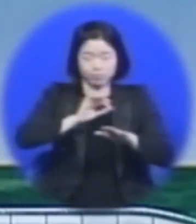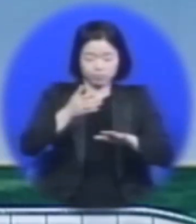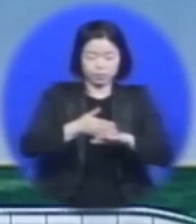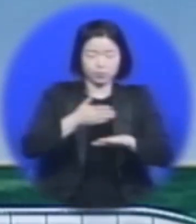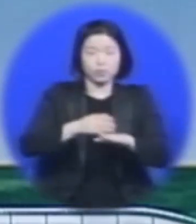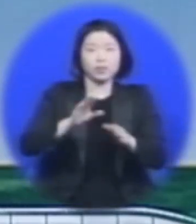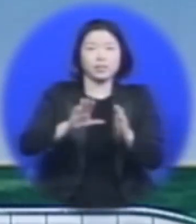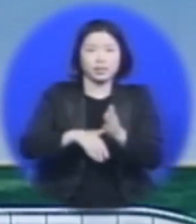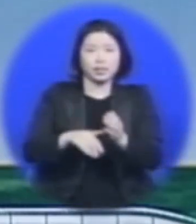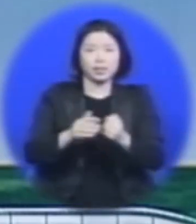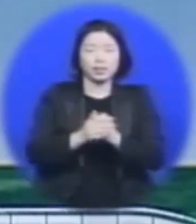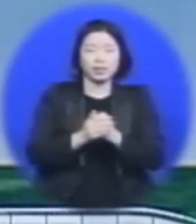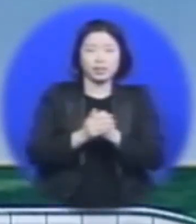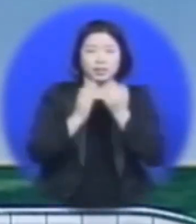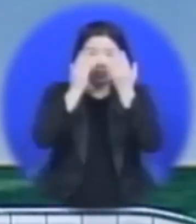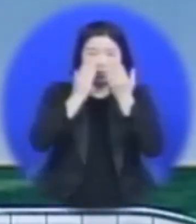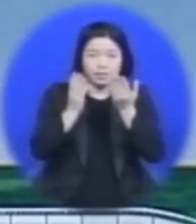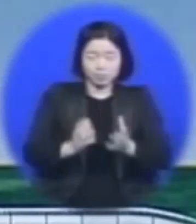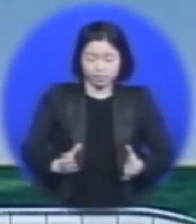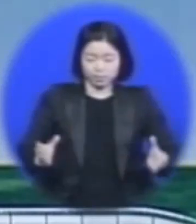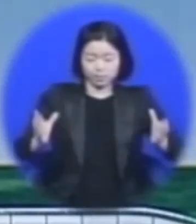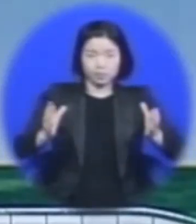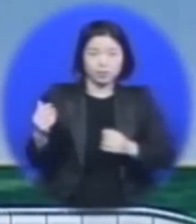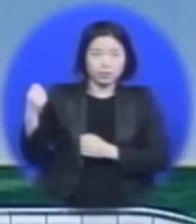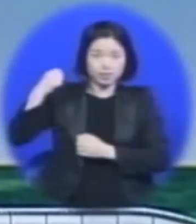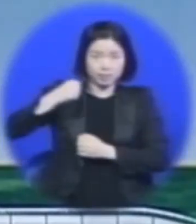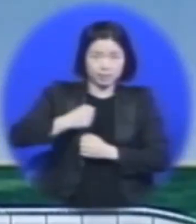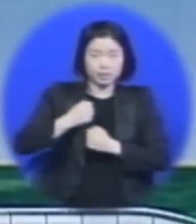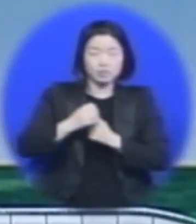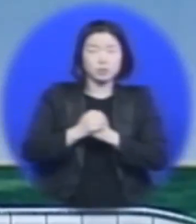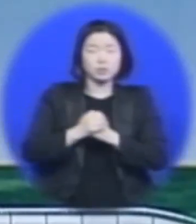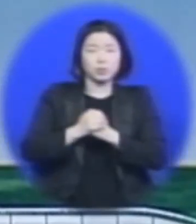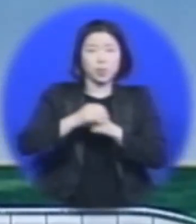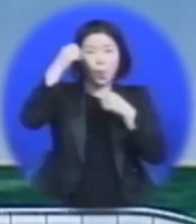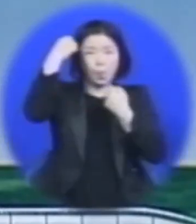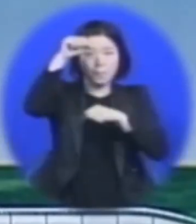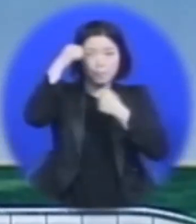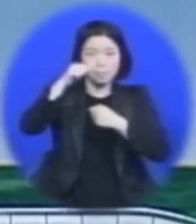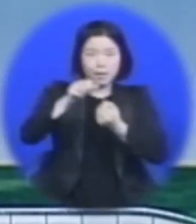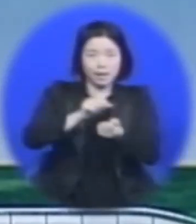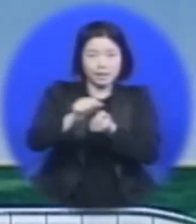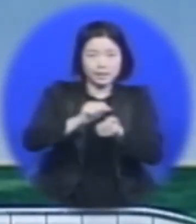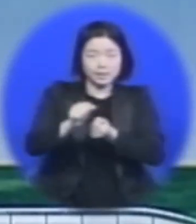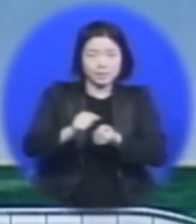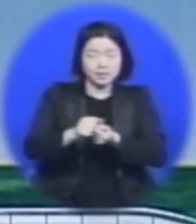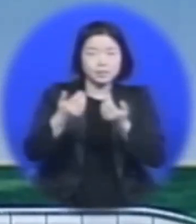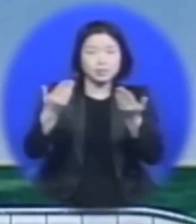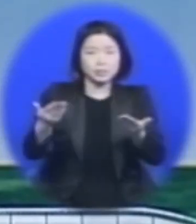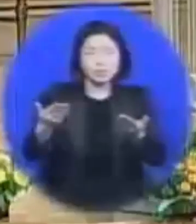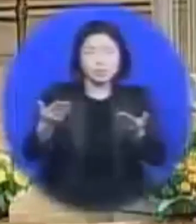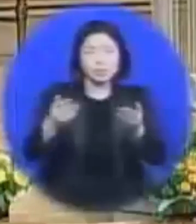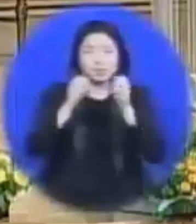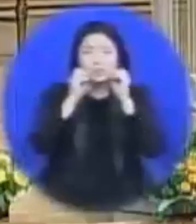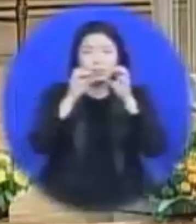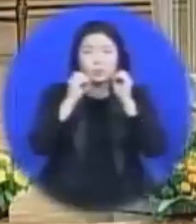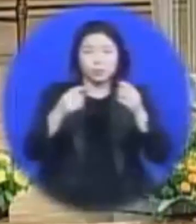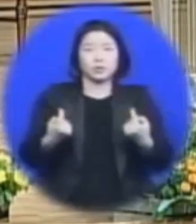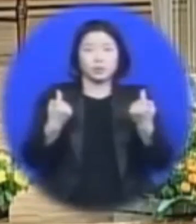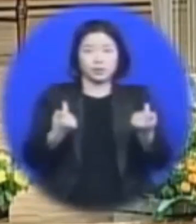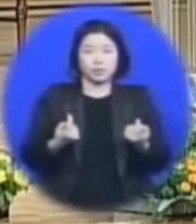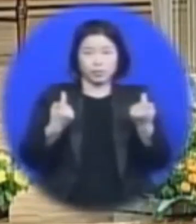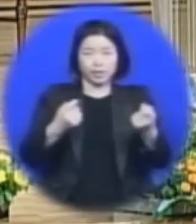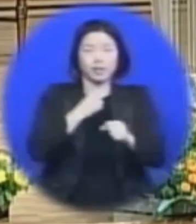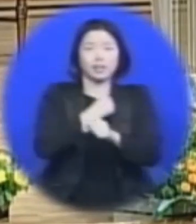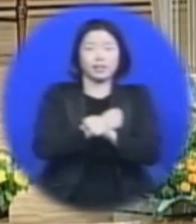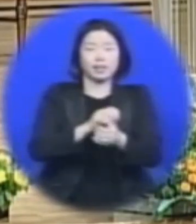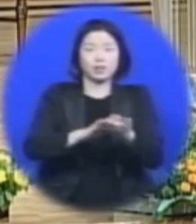아 세수 태아를 가지고 발 씻어 주는 전도 여행을 합니다 아 서산